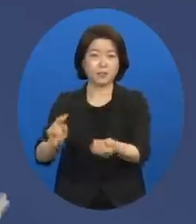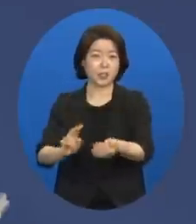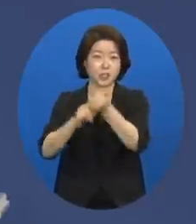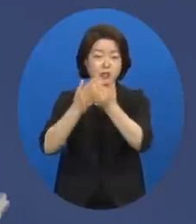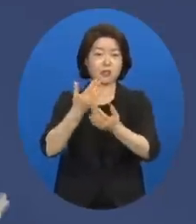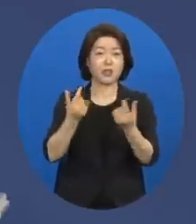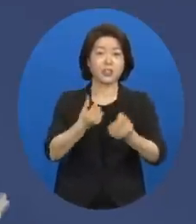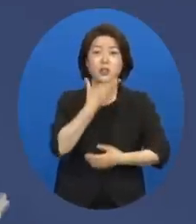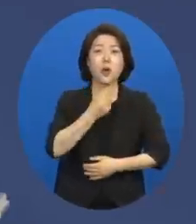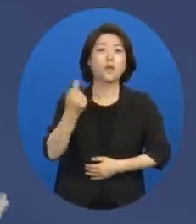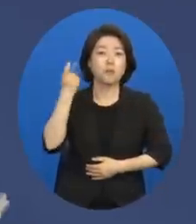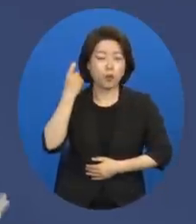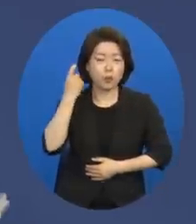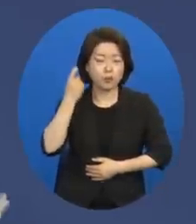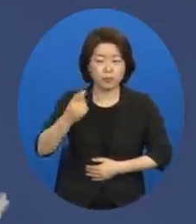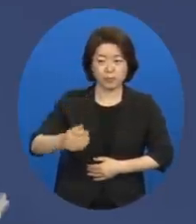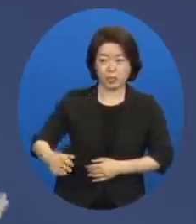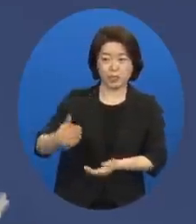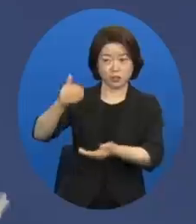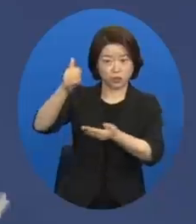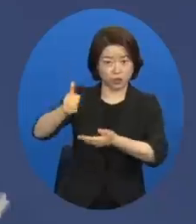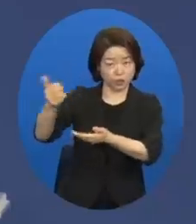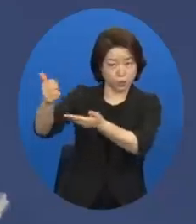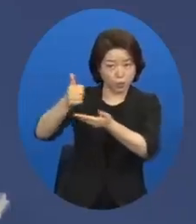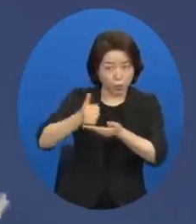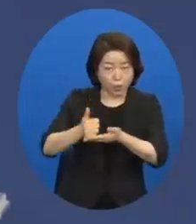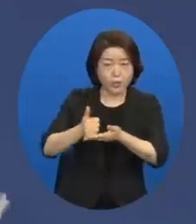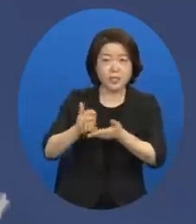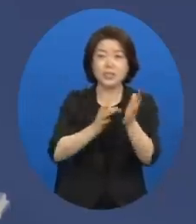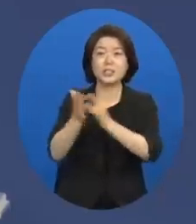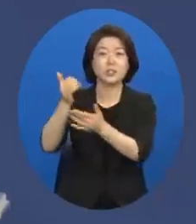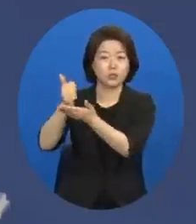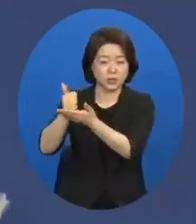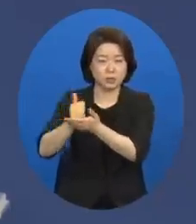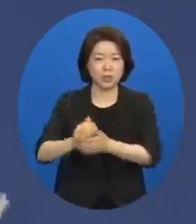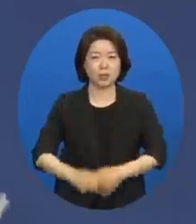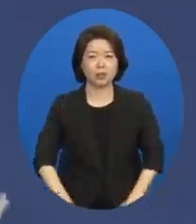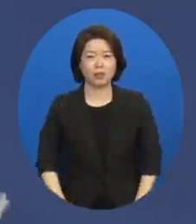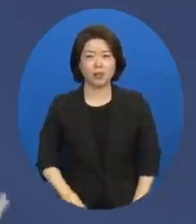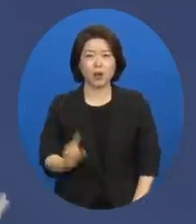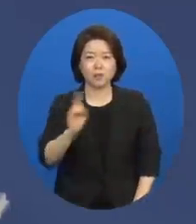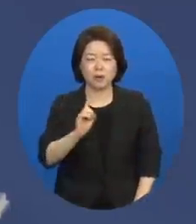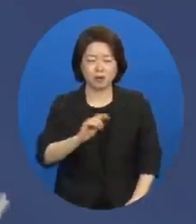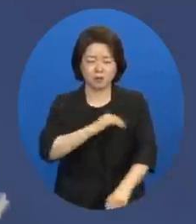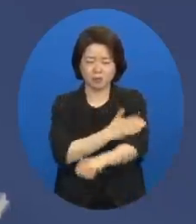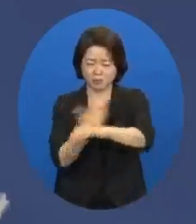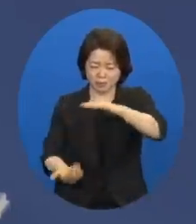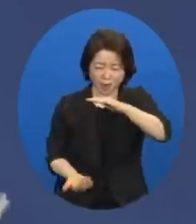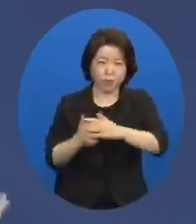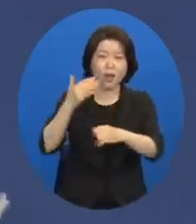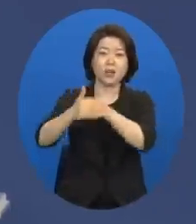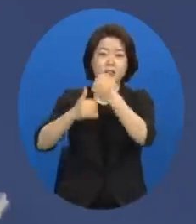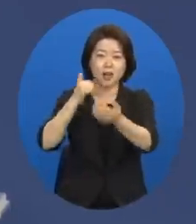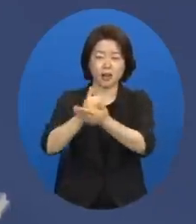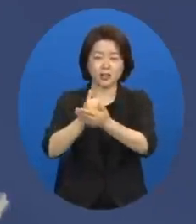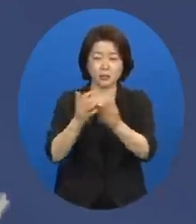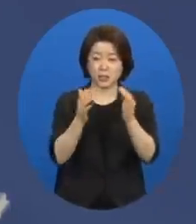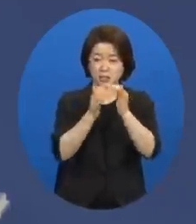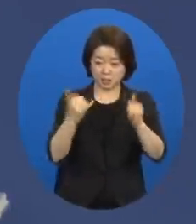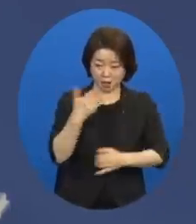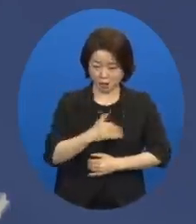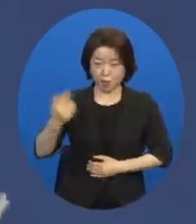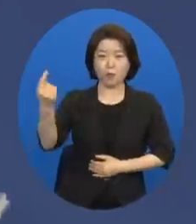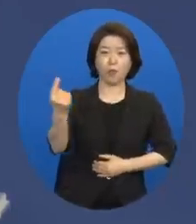복음의 주인공으로 오신 예수님이 말도 안 되게 전능하신 하나님이 사람이 되어